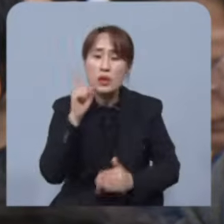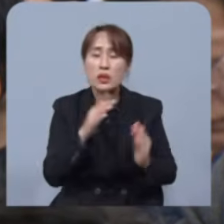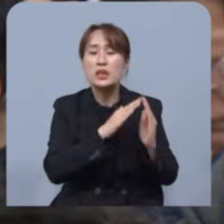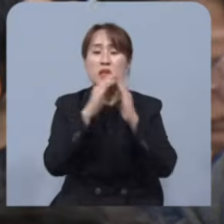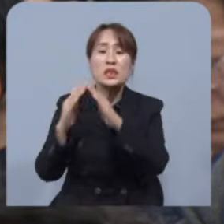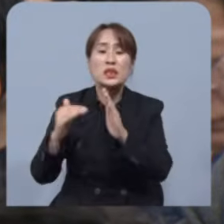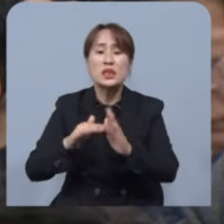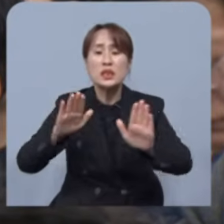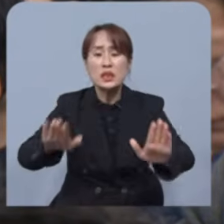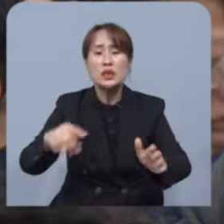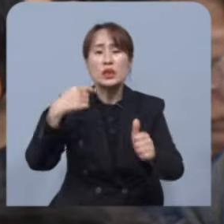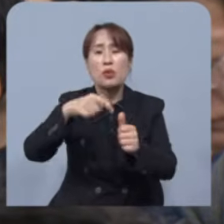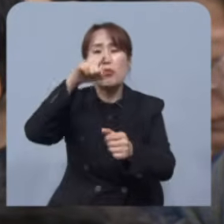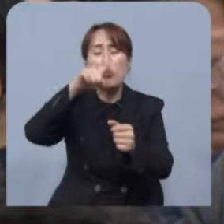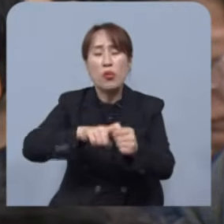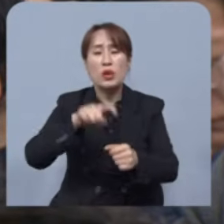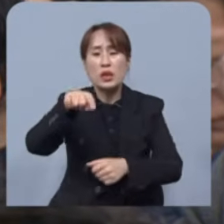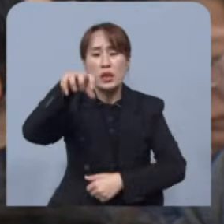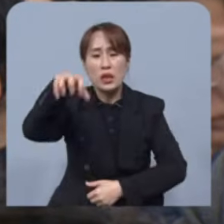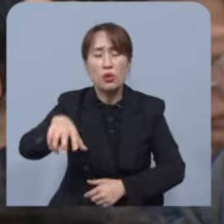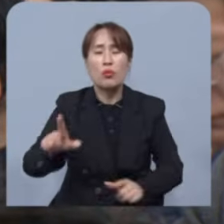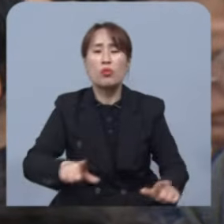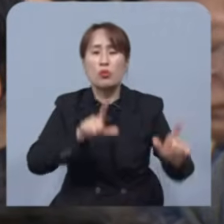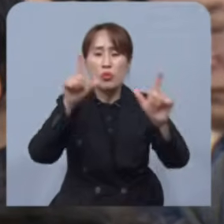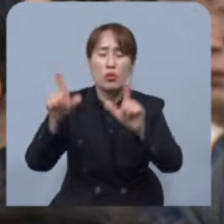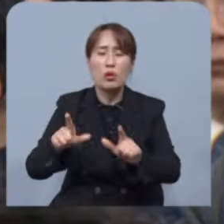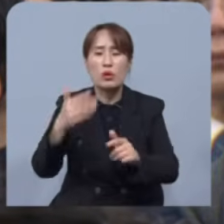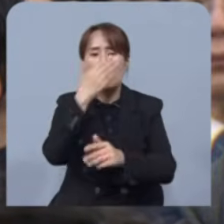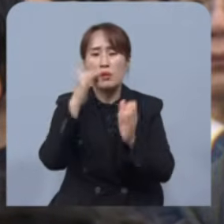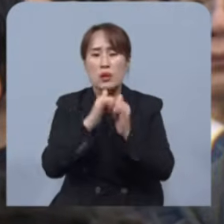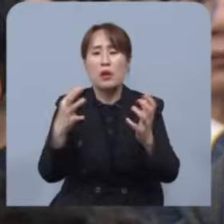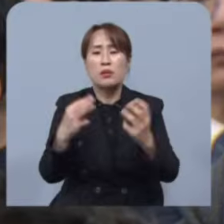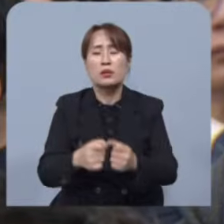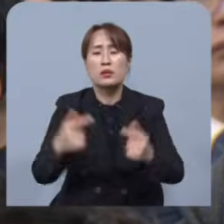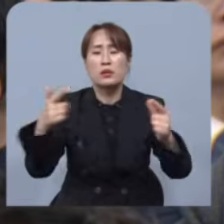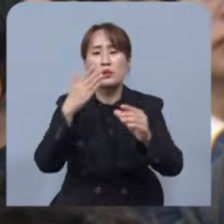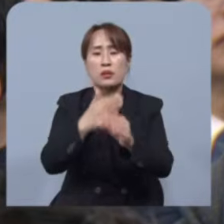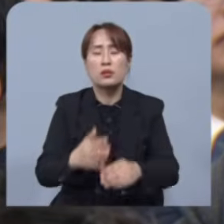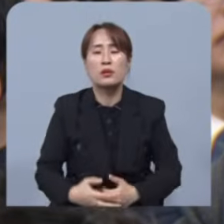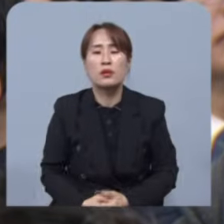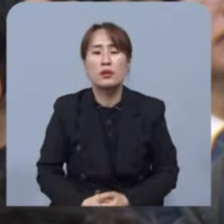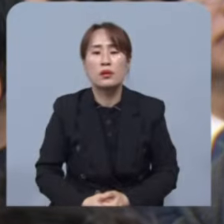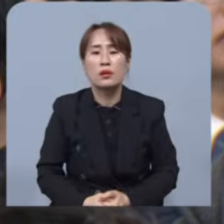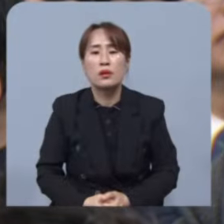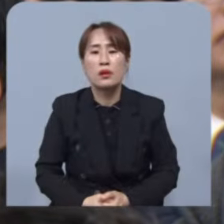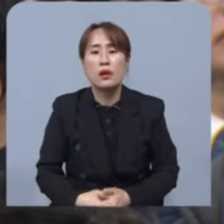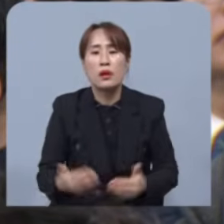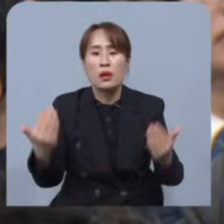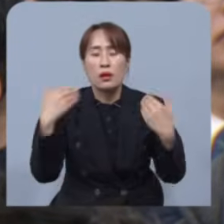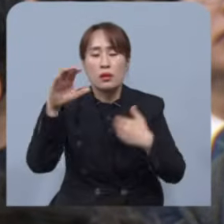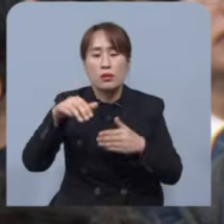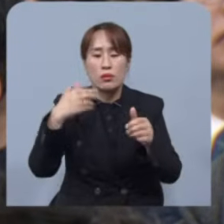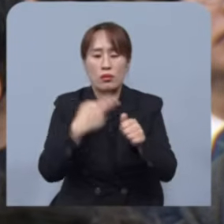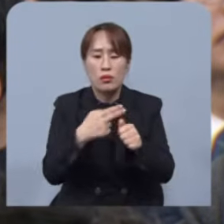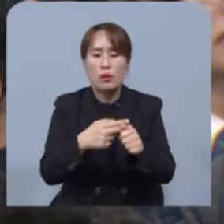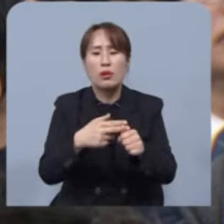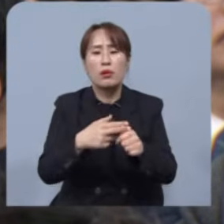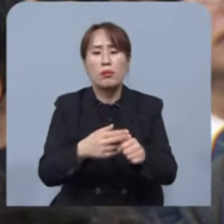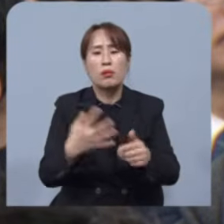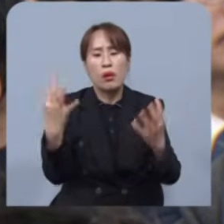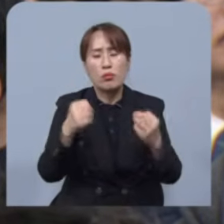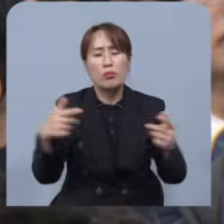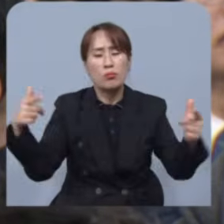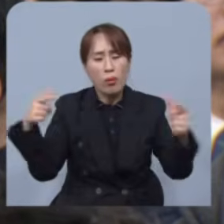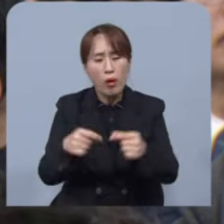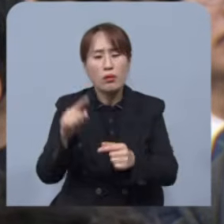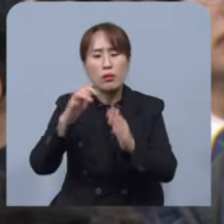이주해왔고 지금도 교육을 목적으로 이곳에 정착하는 젊은 가족들이 조금씩 늘고 있습니다. 그런데 학교의 선생님이 계속 줄어든다면